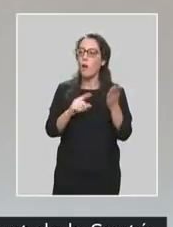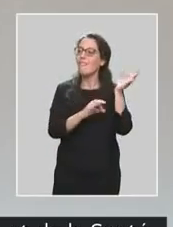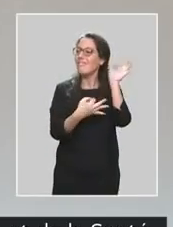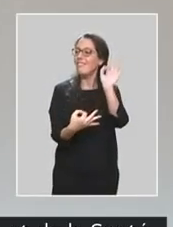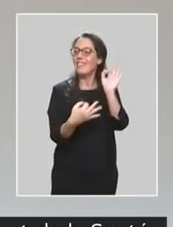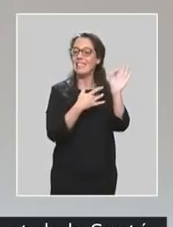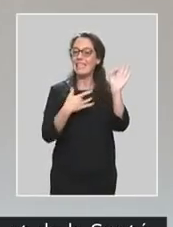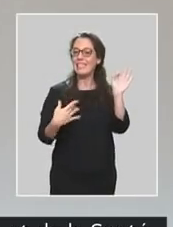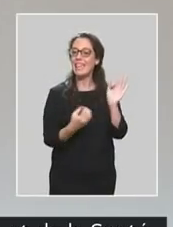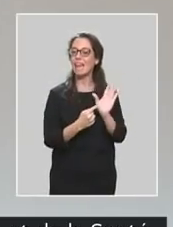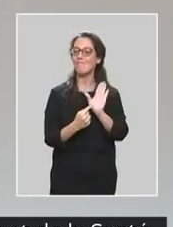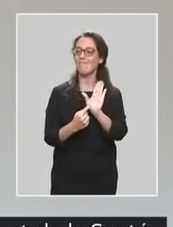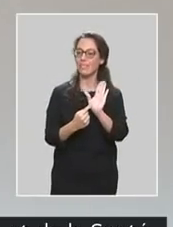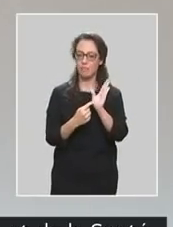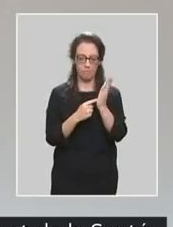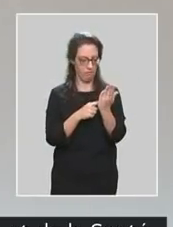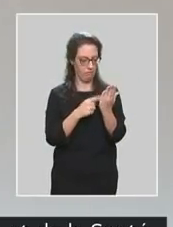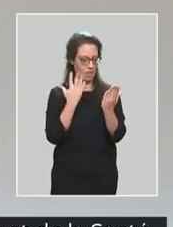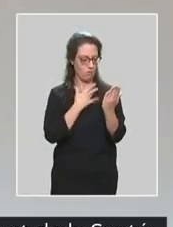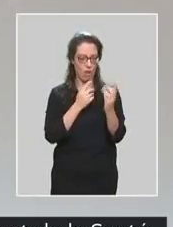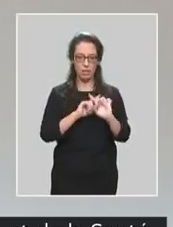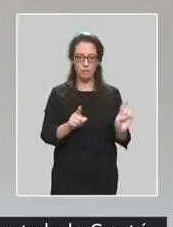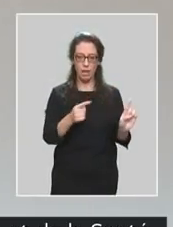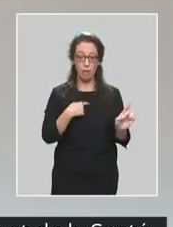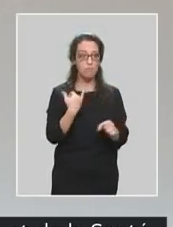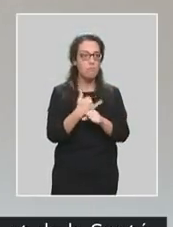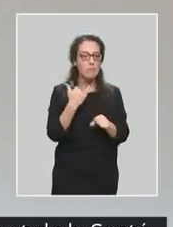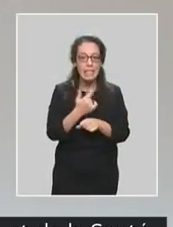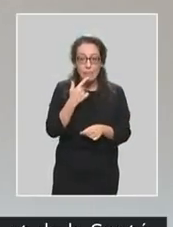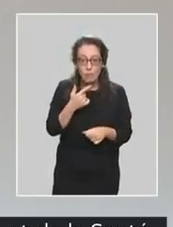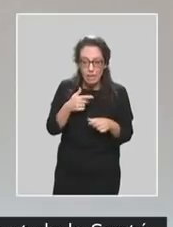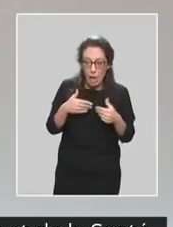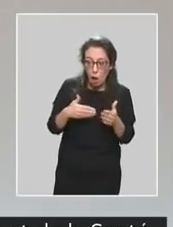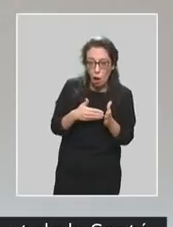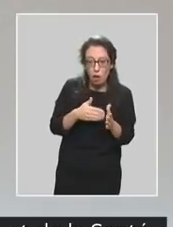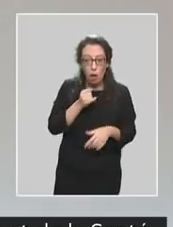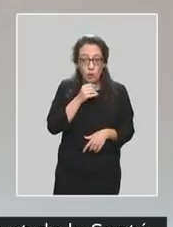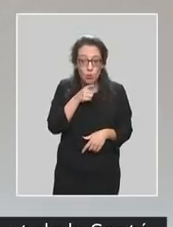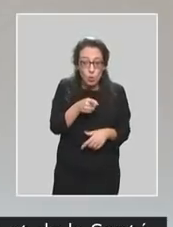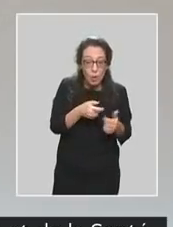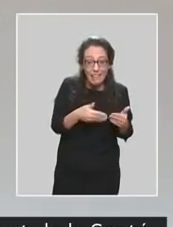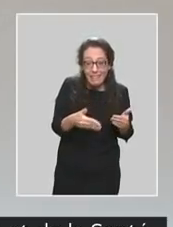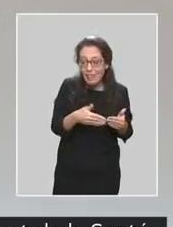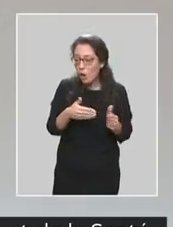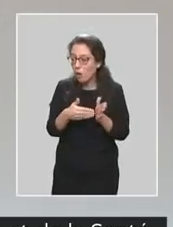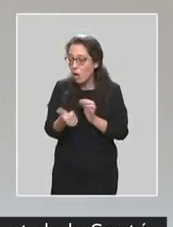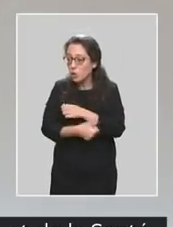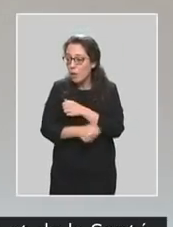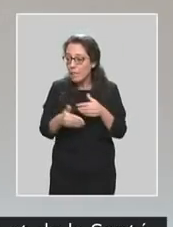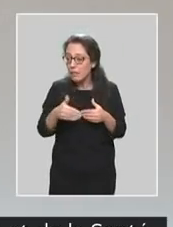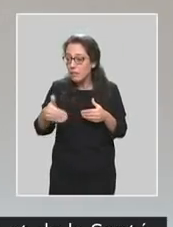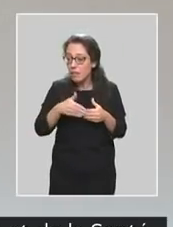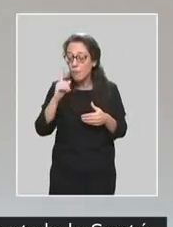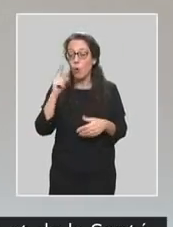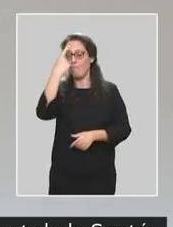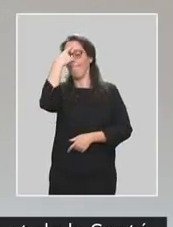sanitaire, que vous soyez bien au courant que il vous reste tant de jours ou tant de semaines pour être à jour de votre vaccination, pour garder le bénéfice